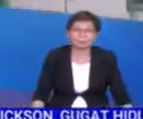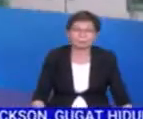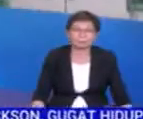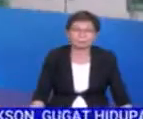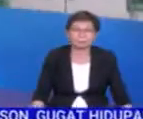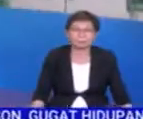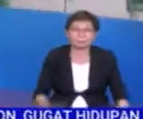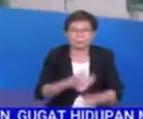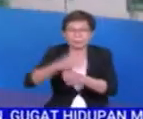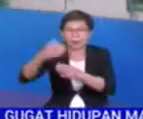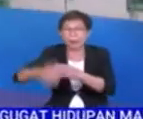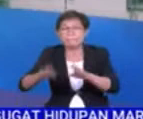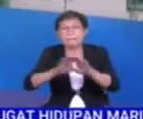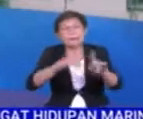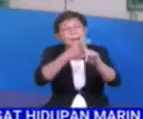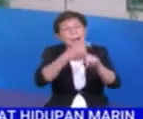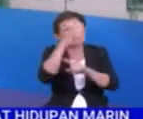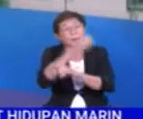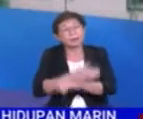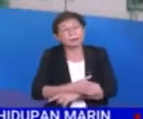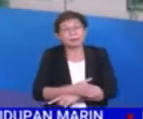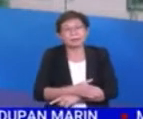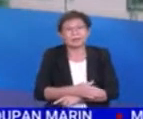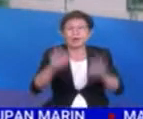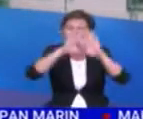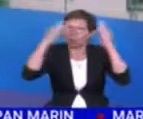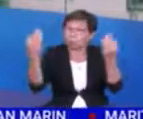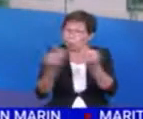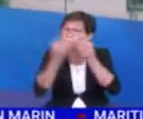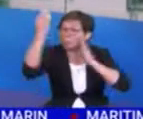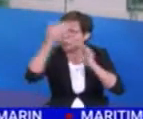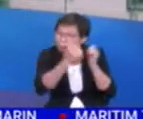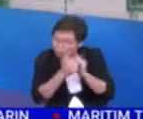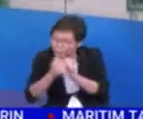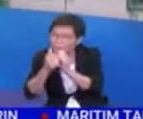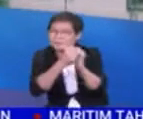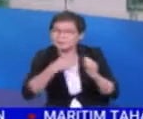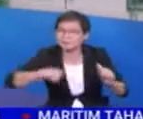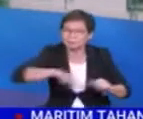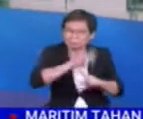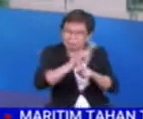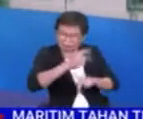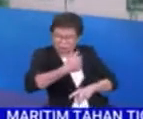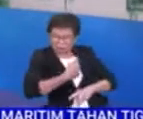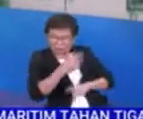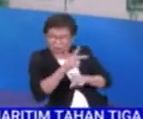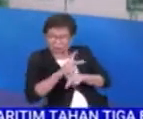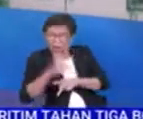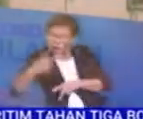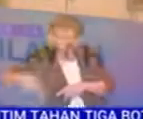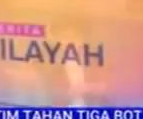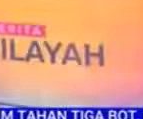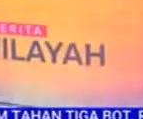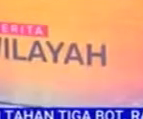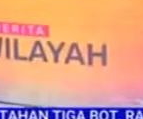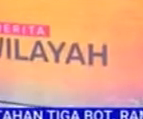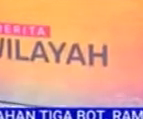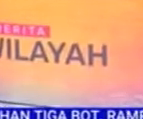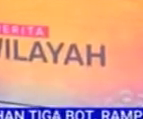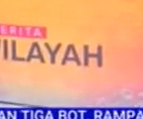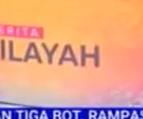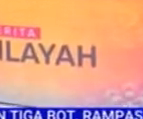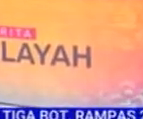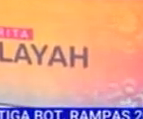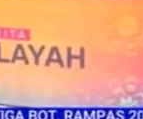The Second paparan dari Maka sebagai keluarga Malaysia bersama-sama kita lindungi diri dengan lindungi Sumo daripada komik senam Los